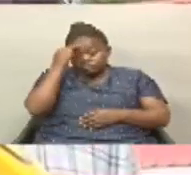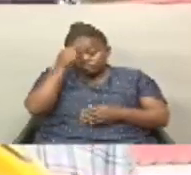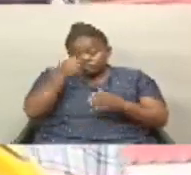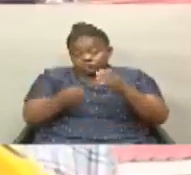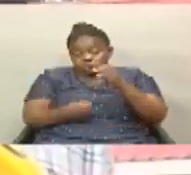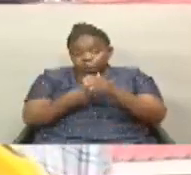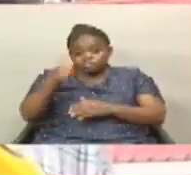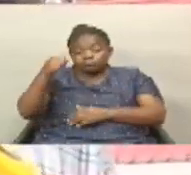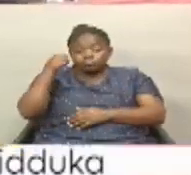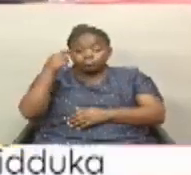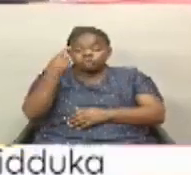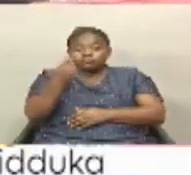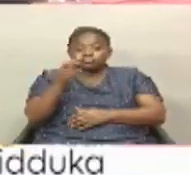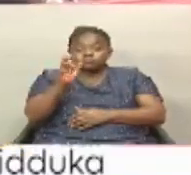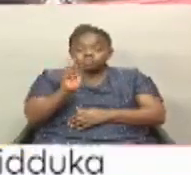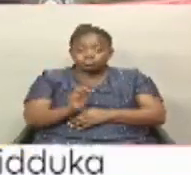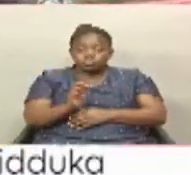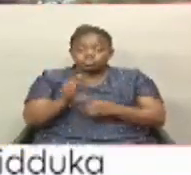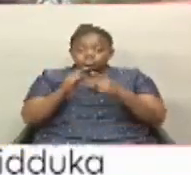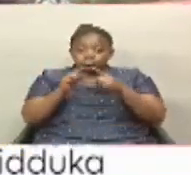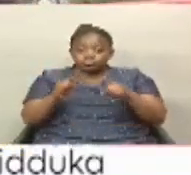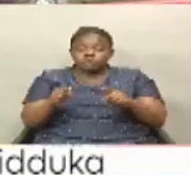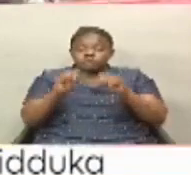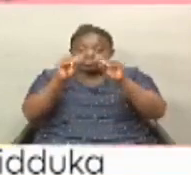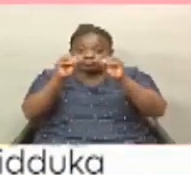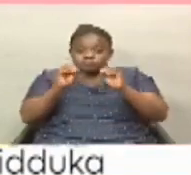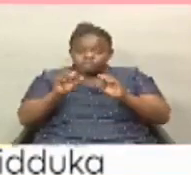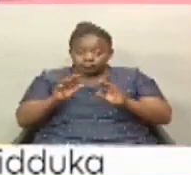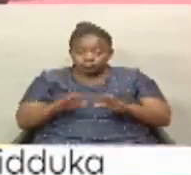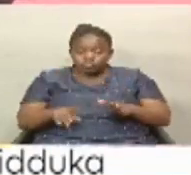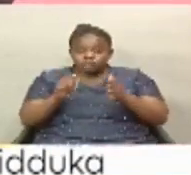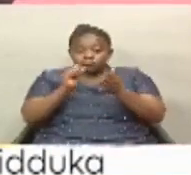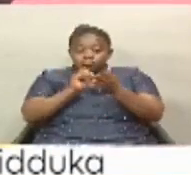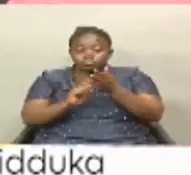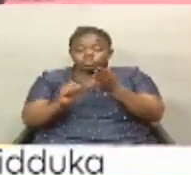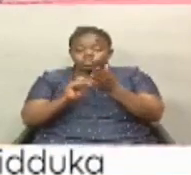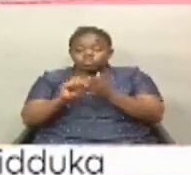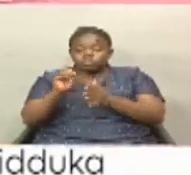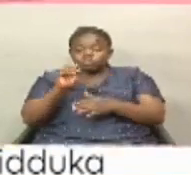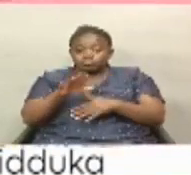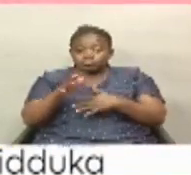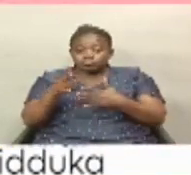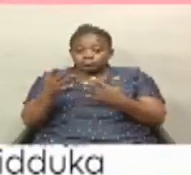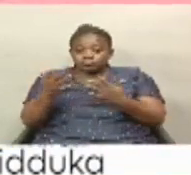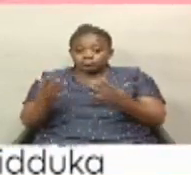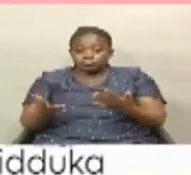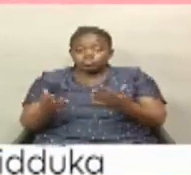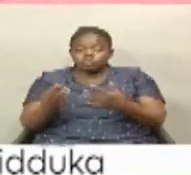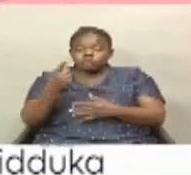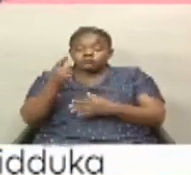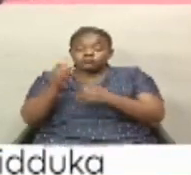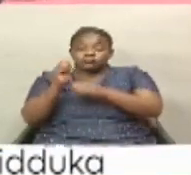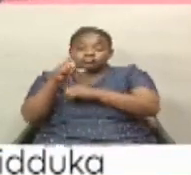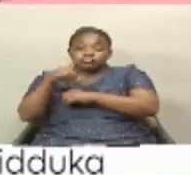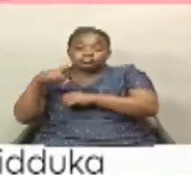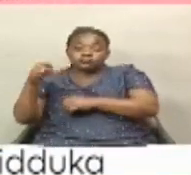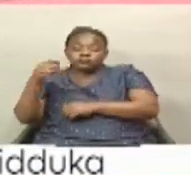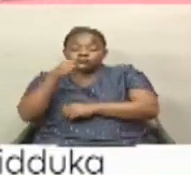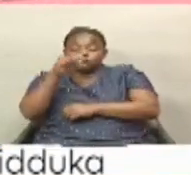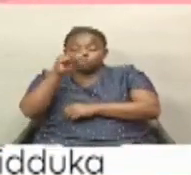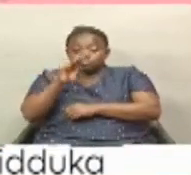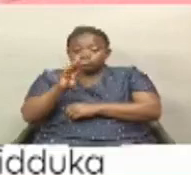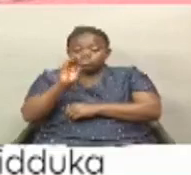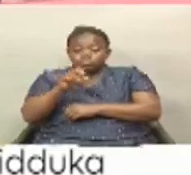babadde 18 naye nga kuliko n'omusomesa sekretary waabwe bano 11 baddusibwa eggombe mu